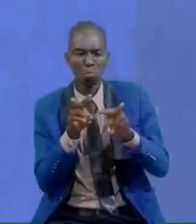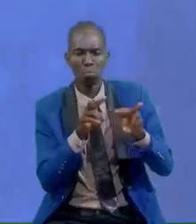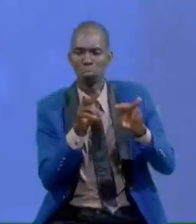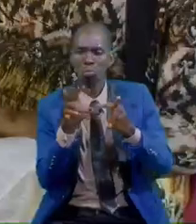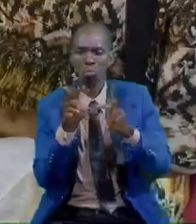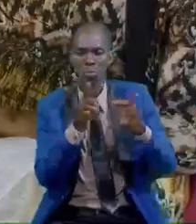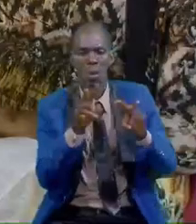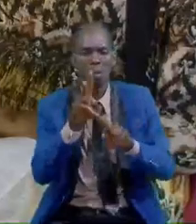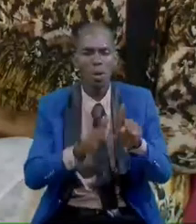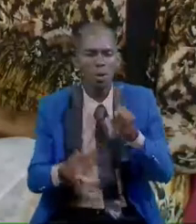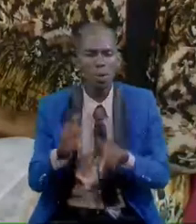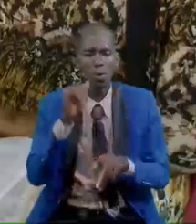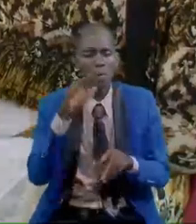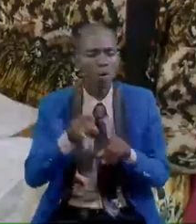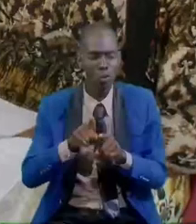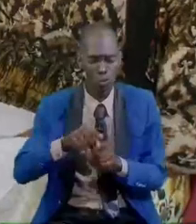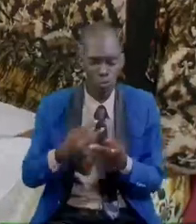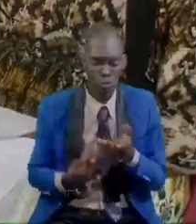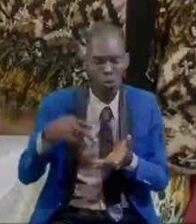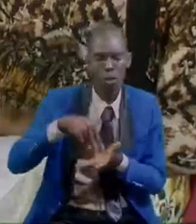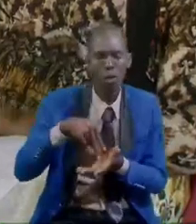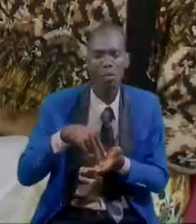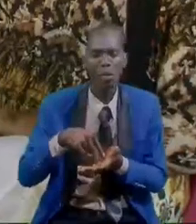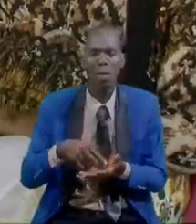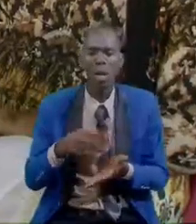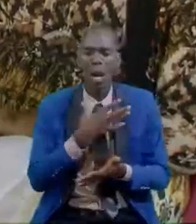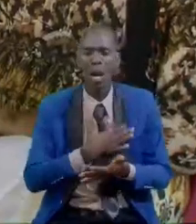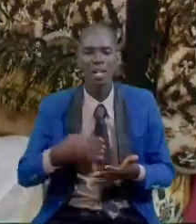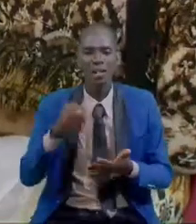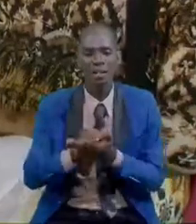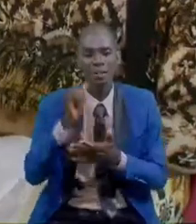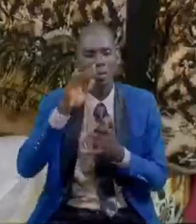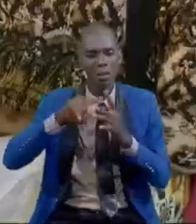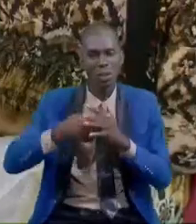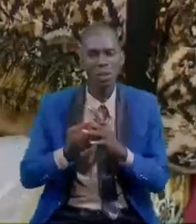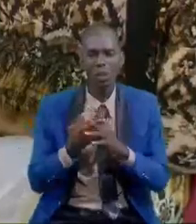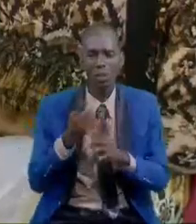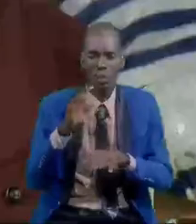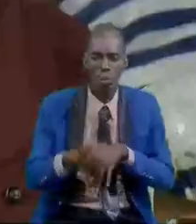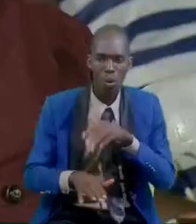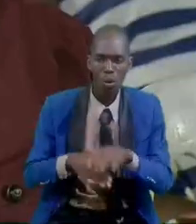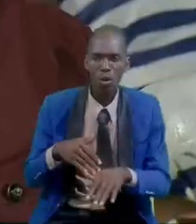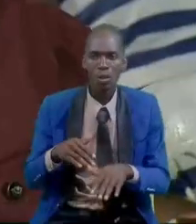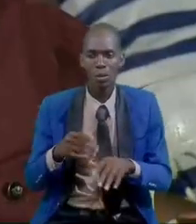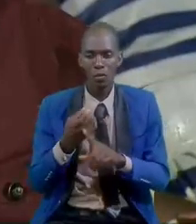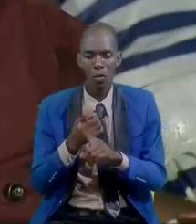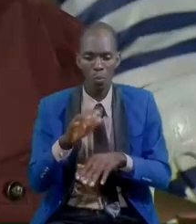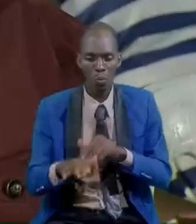droite, elle s'est levée de ce lit. Elle a commencé à marcher. Elle a commencé à